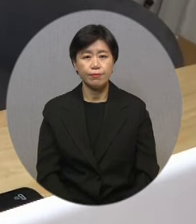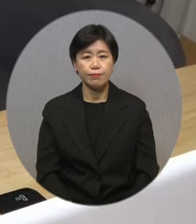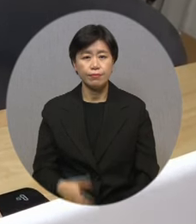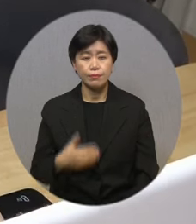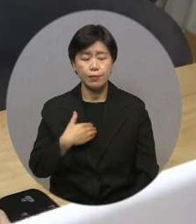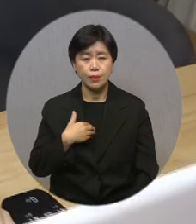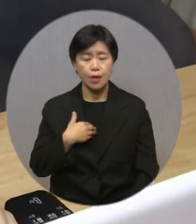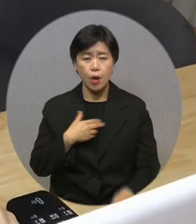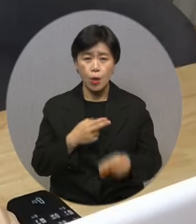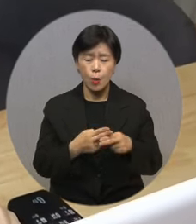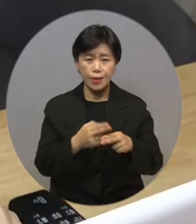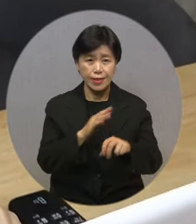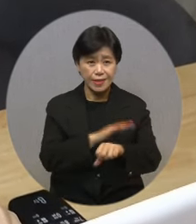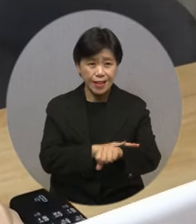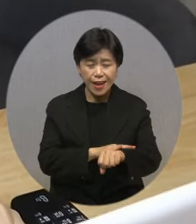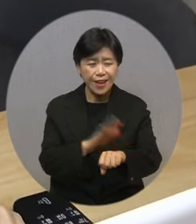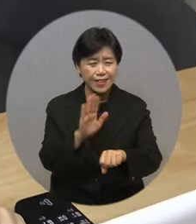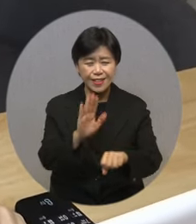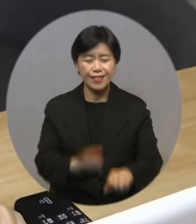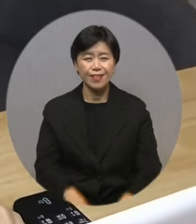제가 요리를 잘 못해서